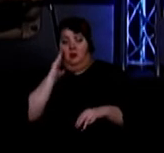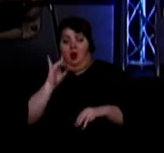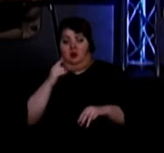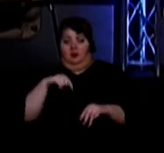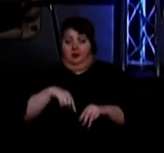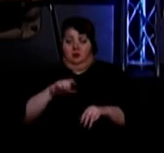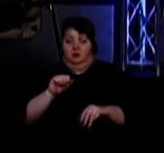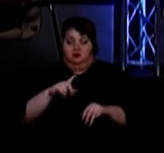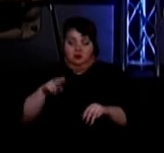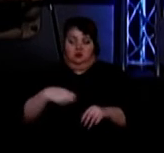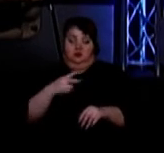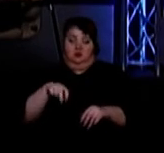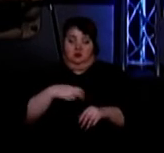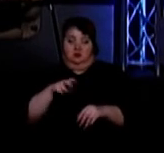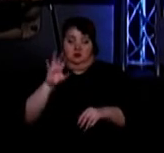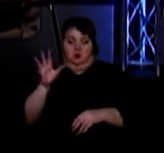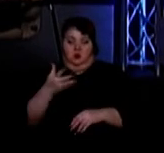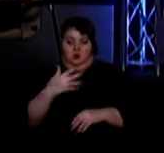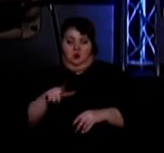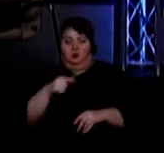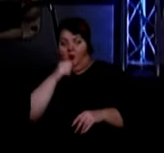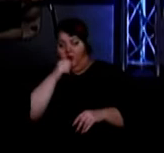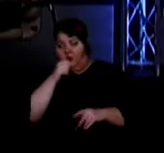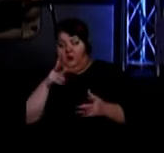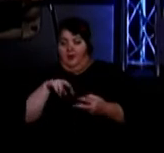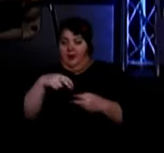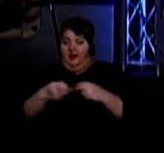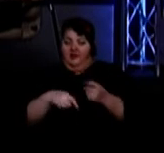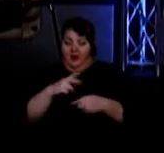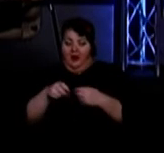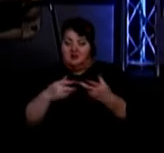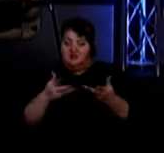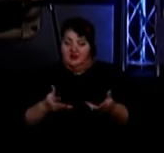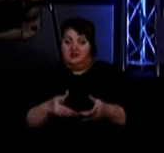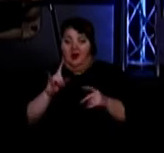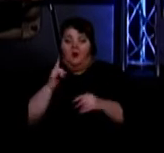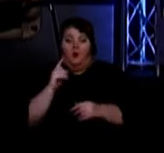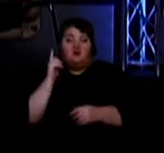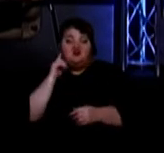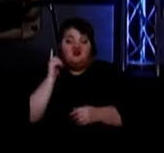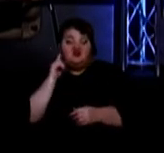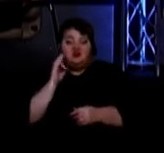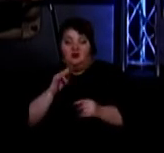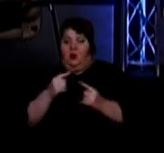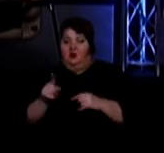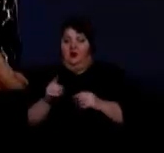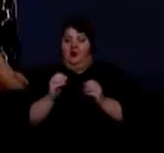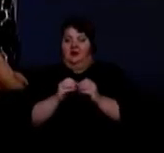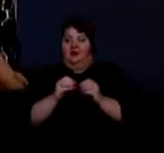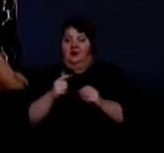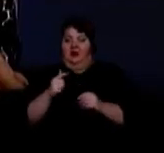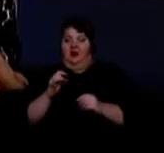ребенок может проснуться и гулять. Ребенок сосет пальчик, переворачивается. Ребенок слышит, но с разницей 10